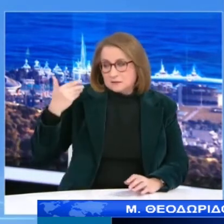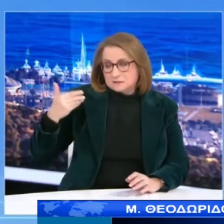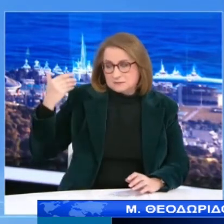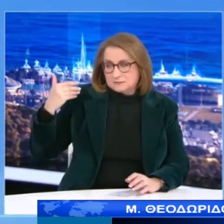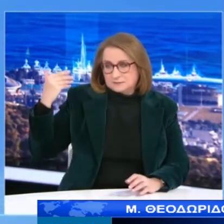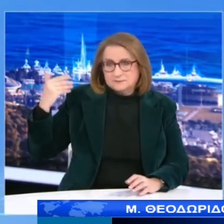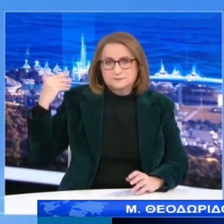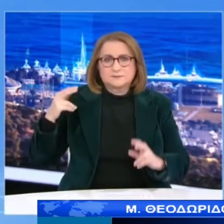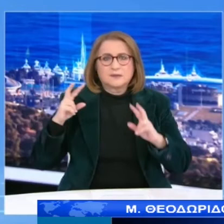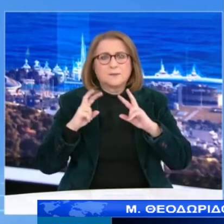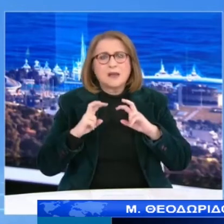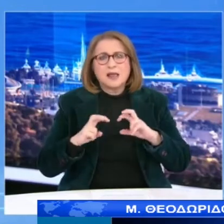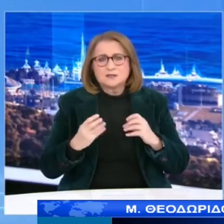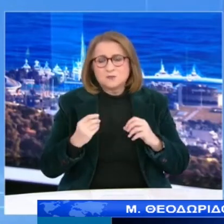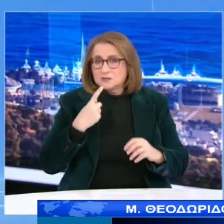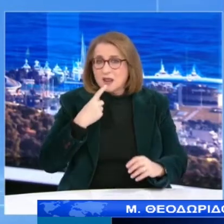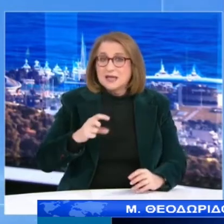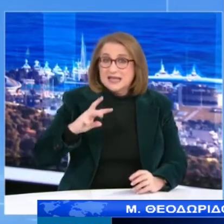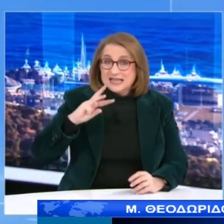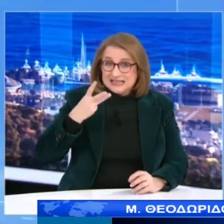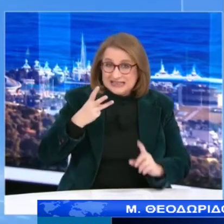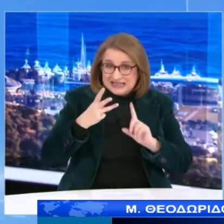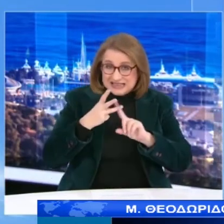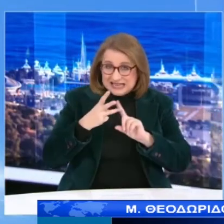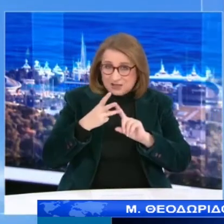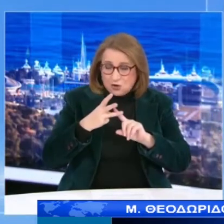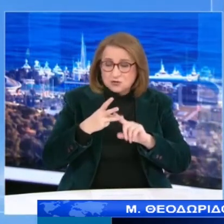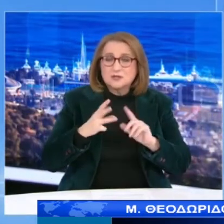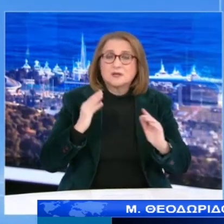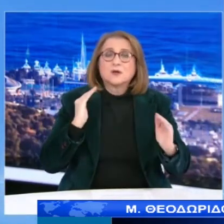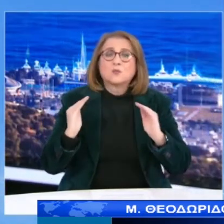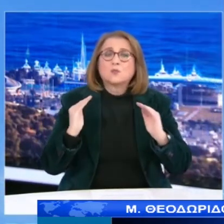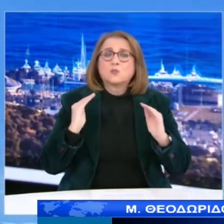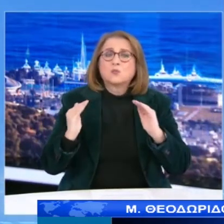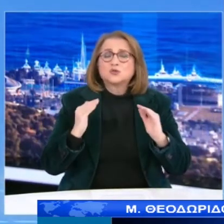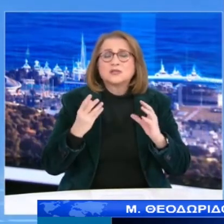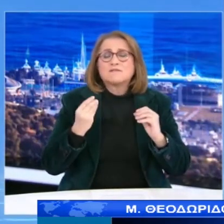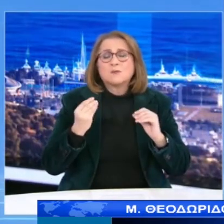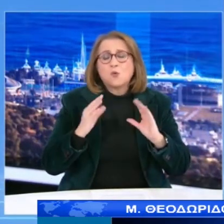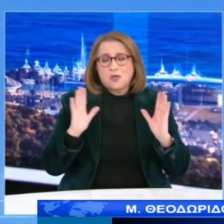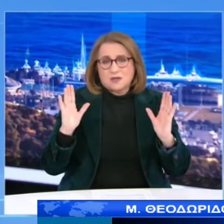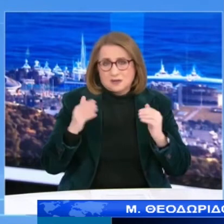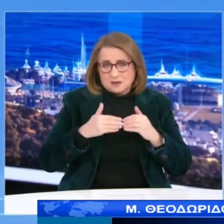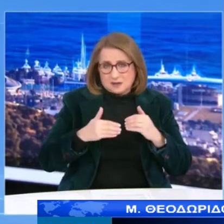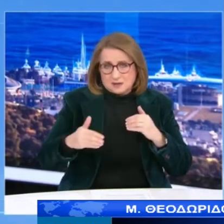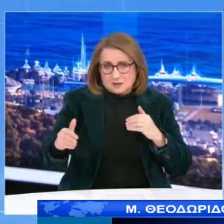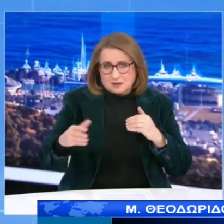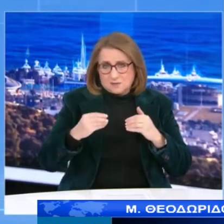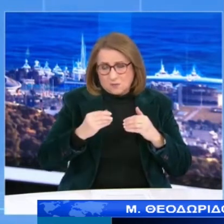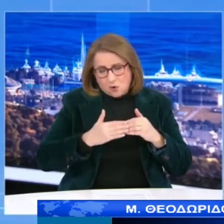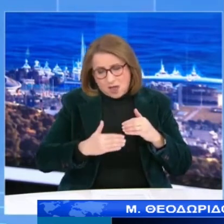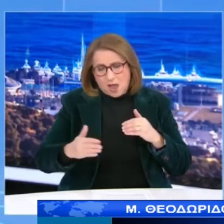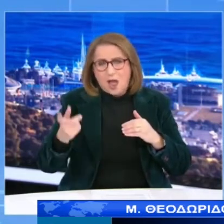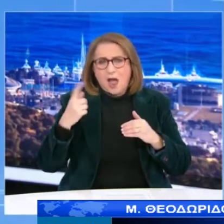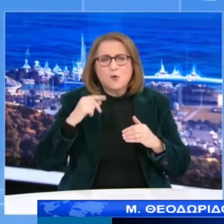υποστηρίζεται ότι η τρίτη δόση προσφέρει μακρά προστασία κυρίως μέσω των β' και τ'